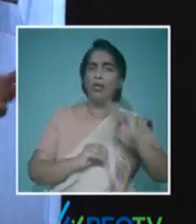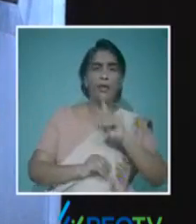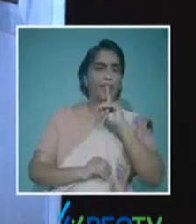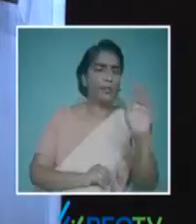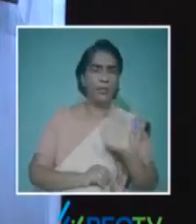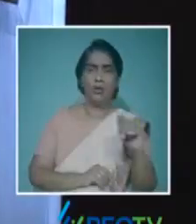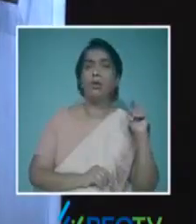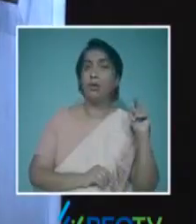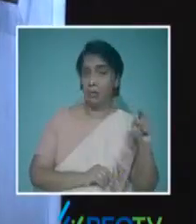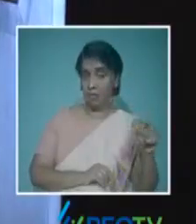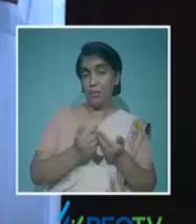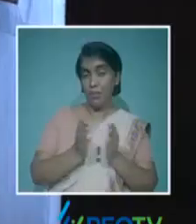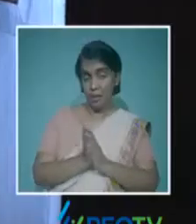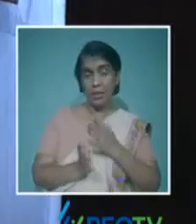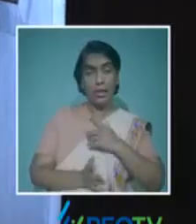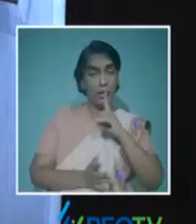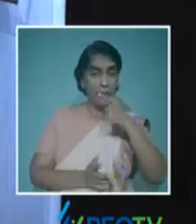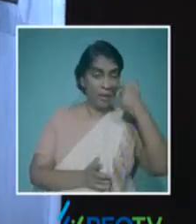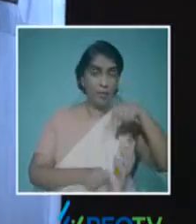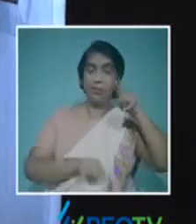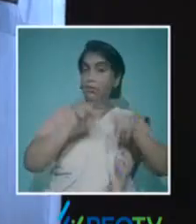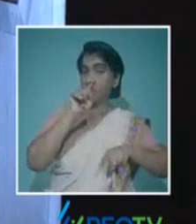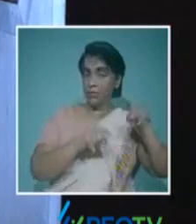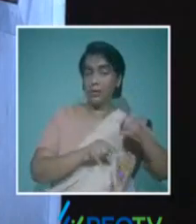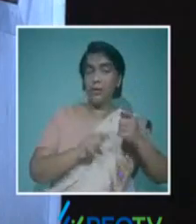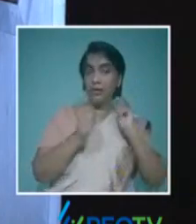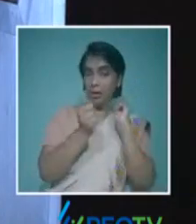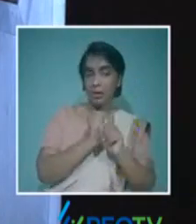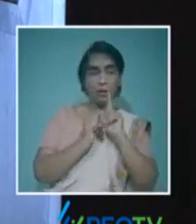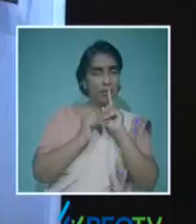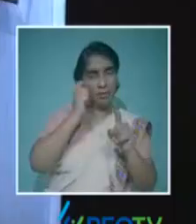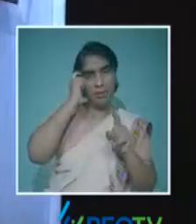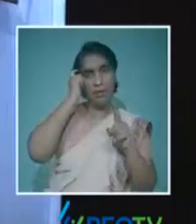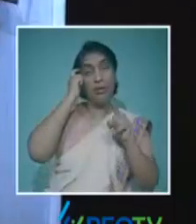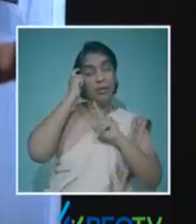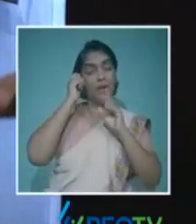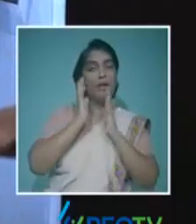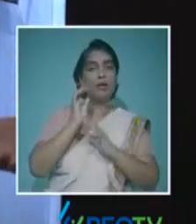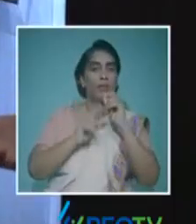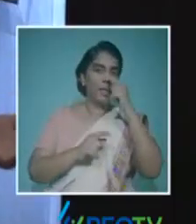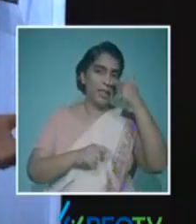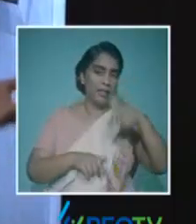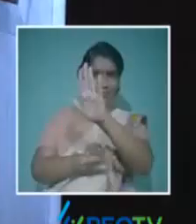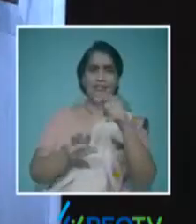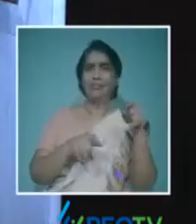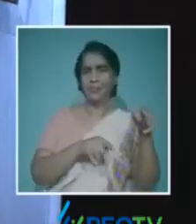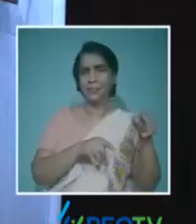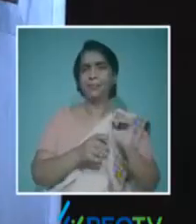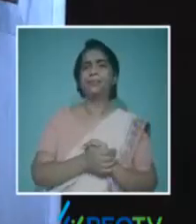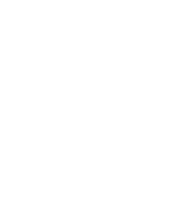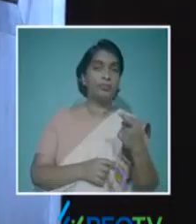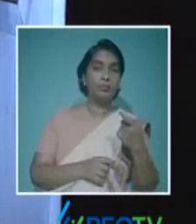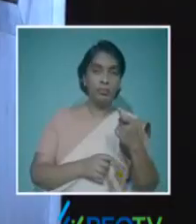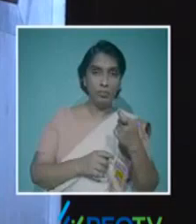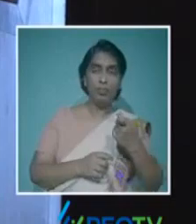ප්‍රකාශයක් කළා කියනවා එතුමම කියපු තෙල් මිල සූත්‍රයට අනුව තෙල් මිල වෙනස් වෙනවා කියපු කතාවට එතුමම කියනවා මේ සතියේ තෙල් මිල වෙනස් වෙන්නේ නැහැ කියලා. මේ තෙල්